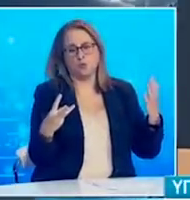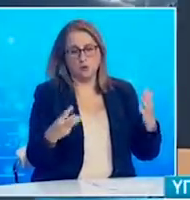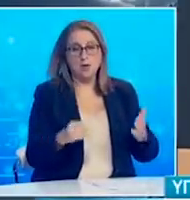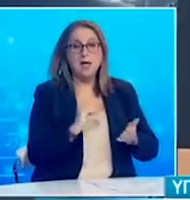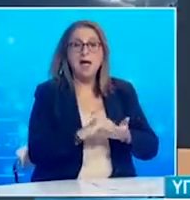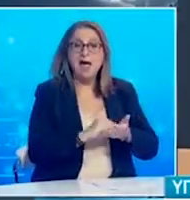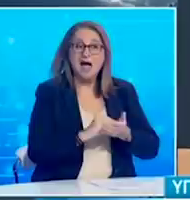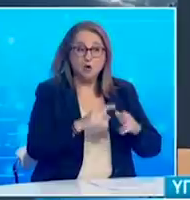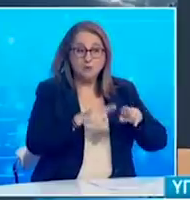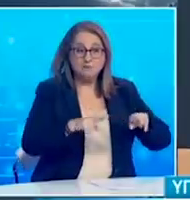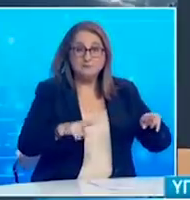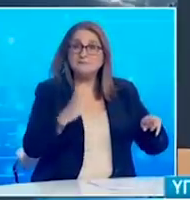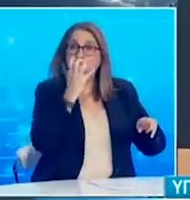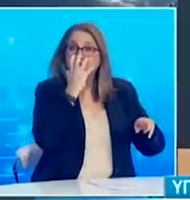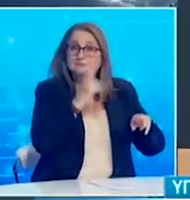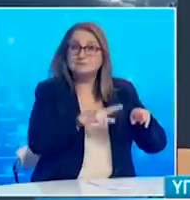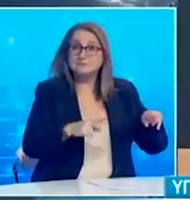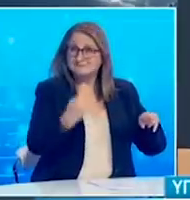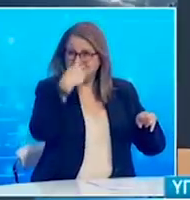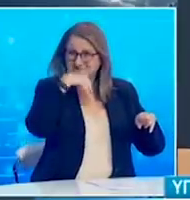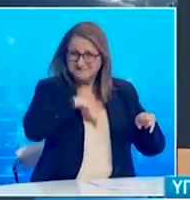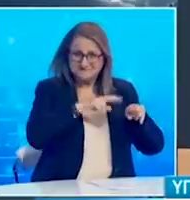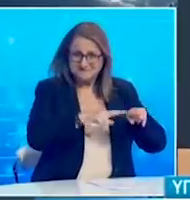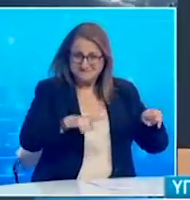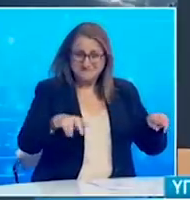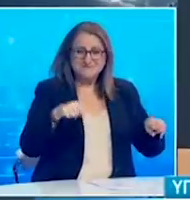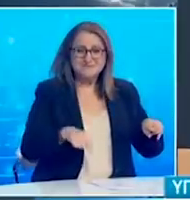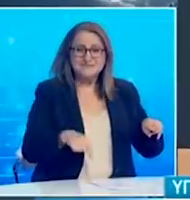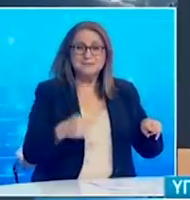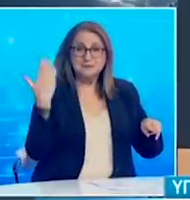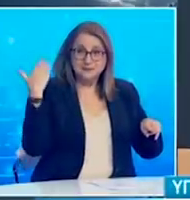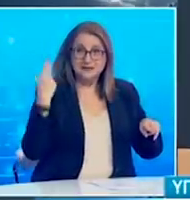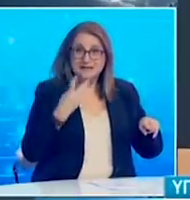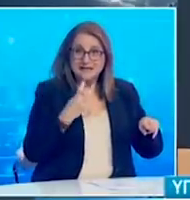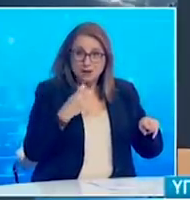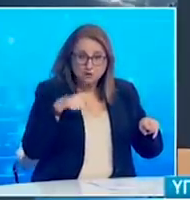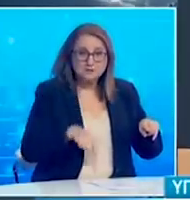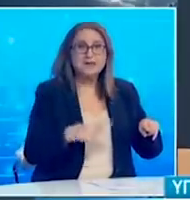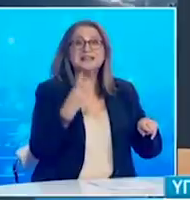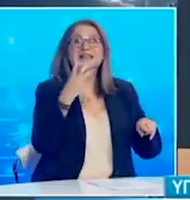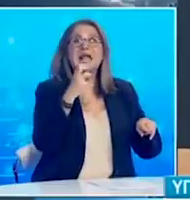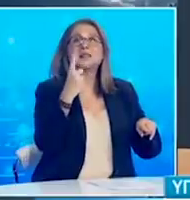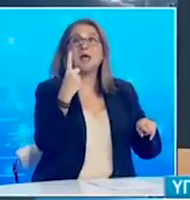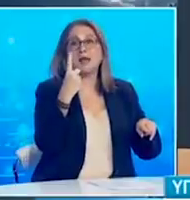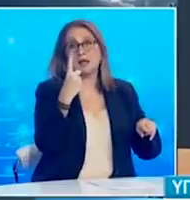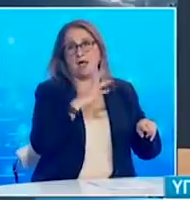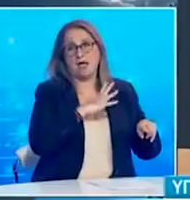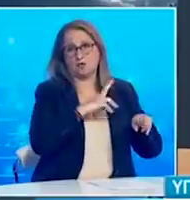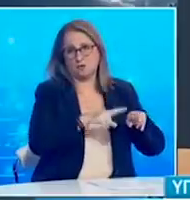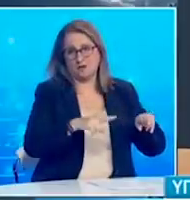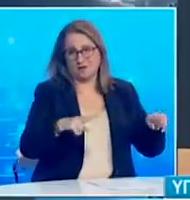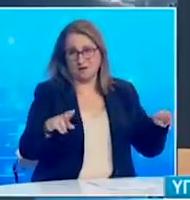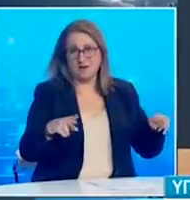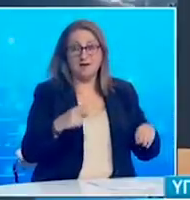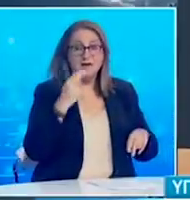έχουν διασωληνωθεί υπερβαίνει τους 20. Σήμερα έχουμε φτάσει τους 31. Από την άλλη και προς το παρόν φαίνεται ότι η